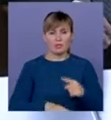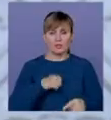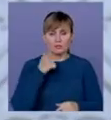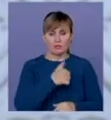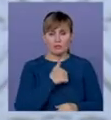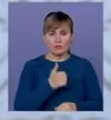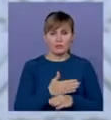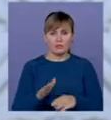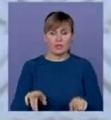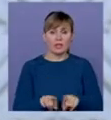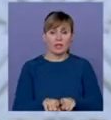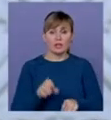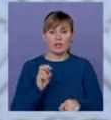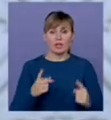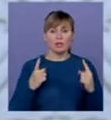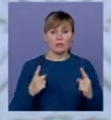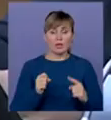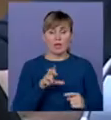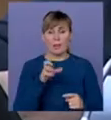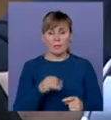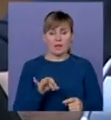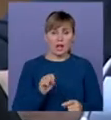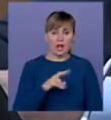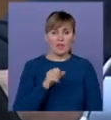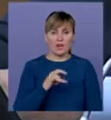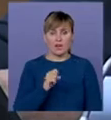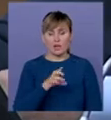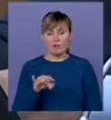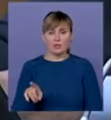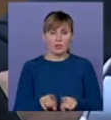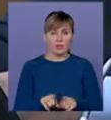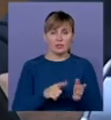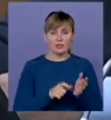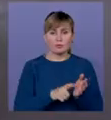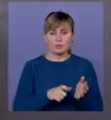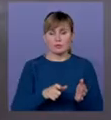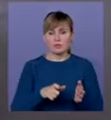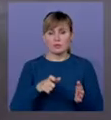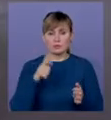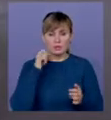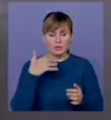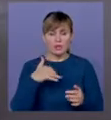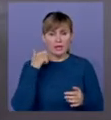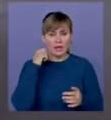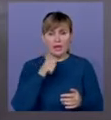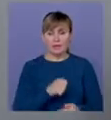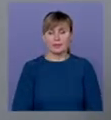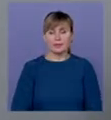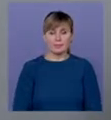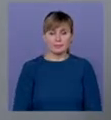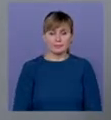в частности таких как гибели и абая и аль-фараби а также 750 золотой орды